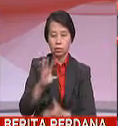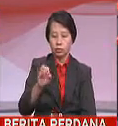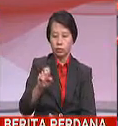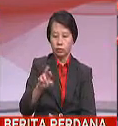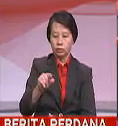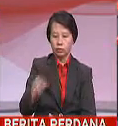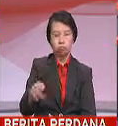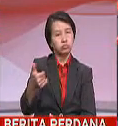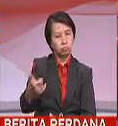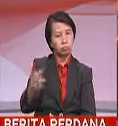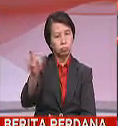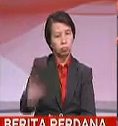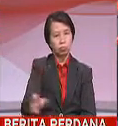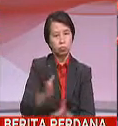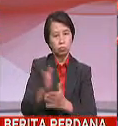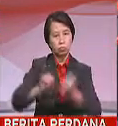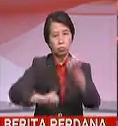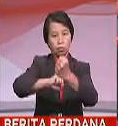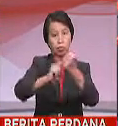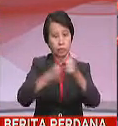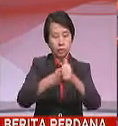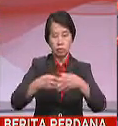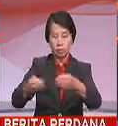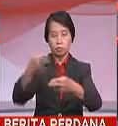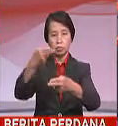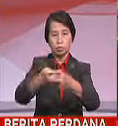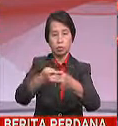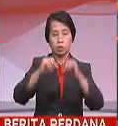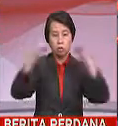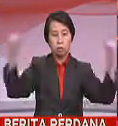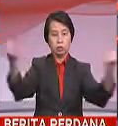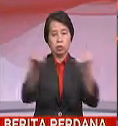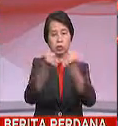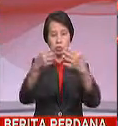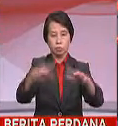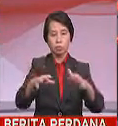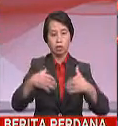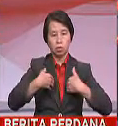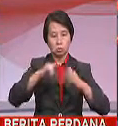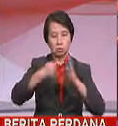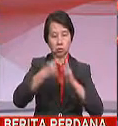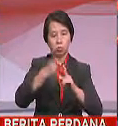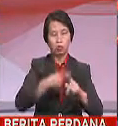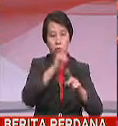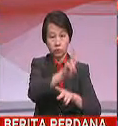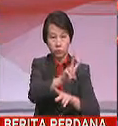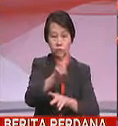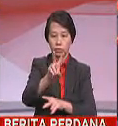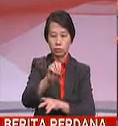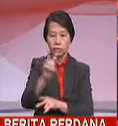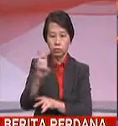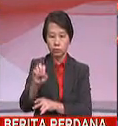figeroa stand adalah seksyen penyokong pertama yang diberikan nama di stadium Sultan Ibrahim yang telah beroperasi bermula Februari